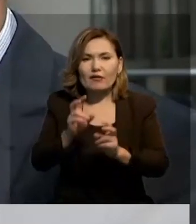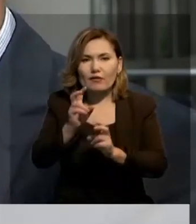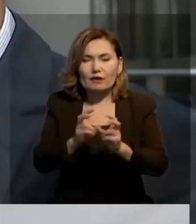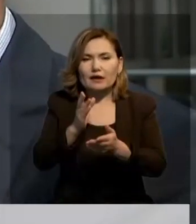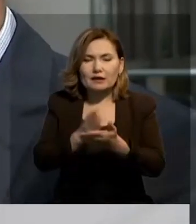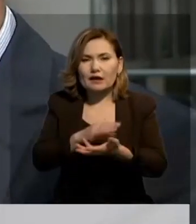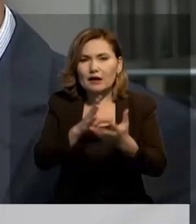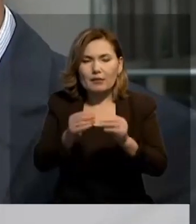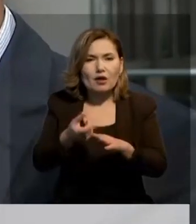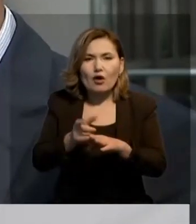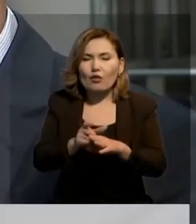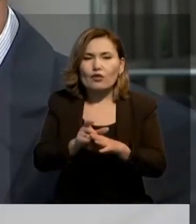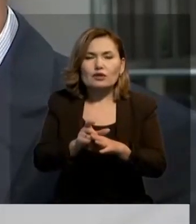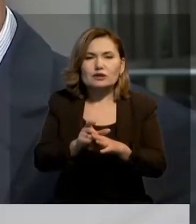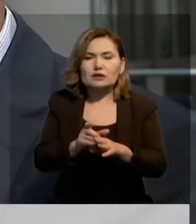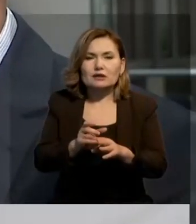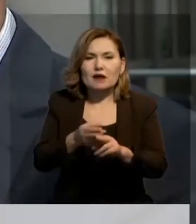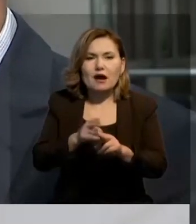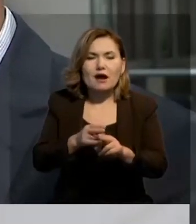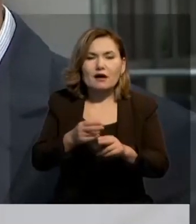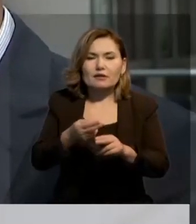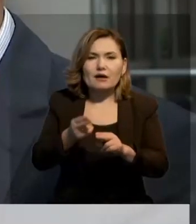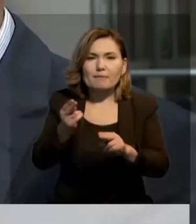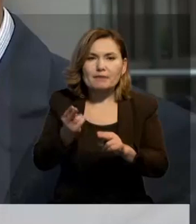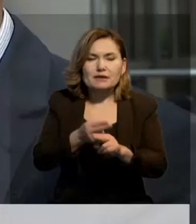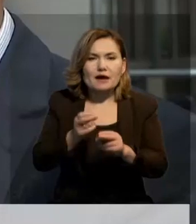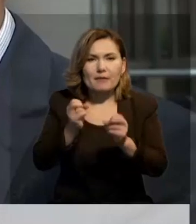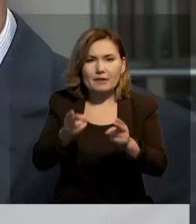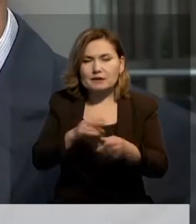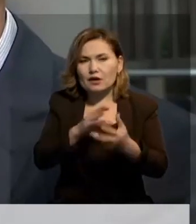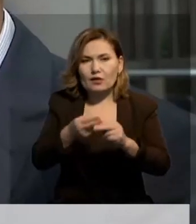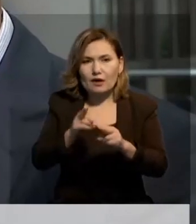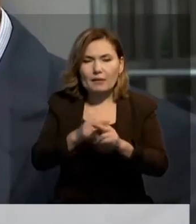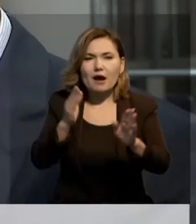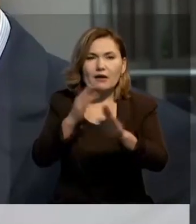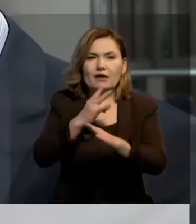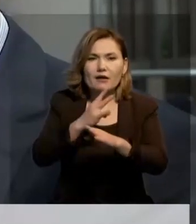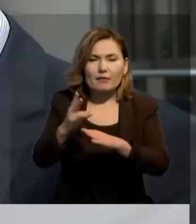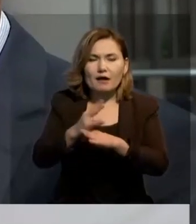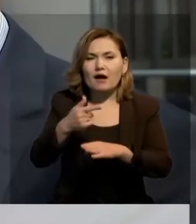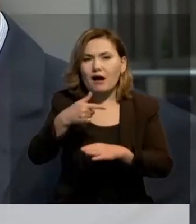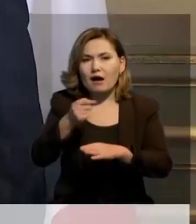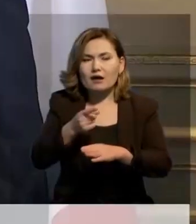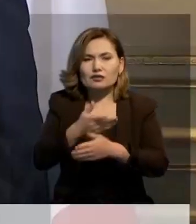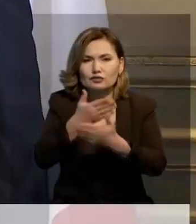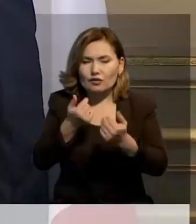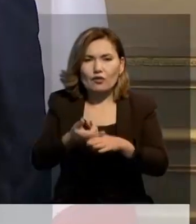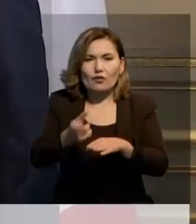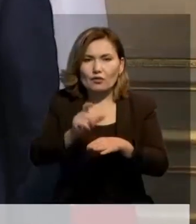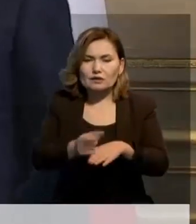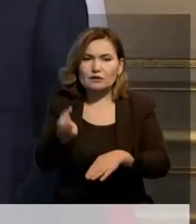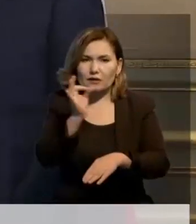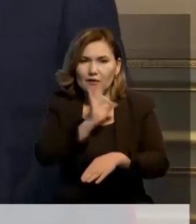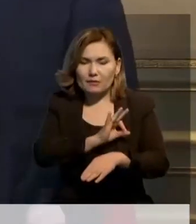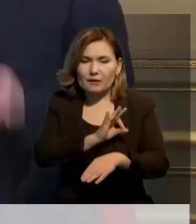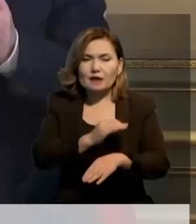тұрамыз. Олар қауіпсіз, жақсы жұмыс істейді. Атмосфераға тастайтын улы газ да аз. Сондықтан мұндай жобадан қауіптенбеу керек. Бұл